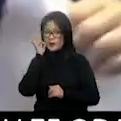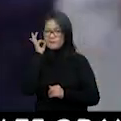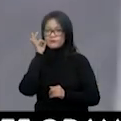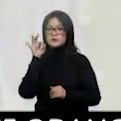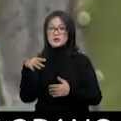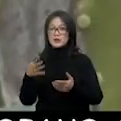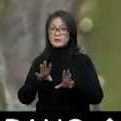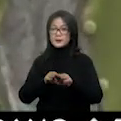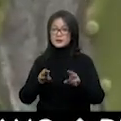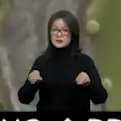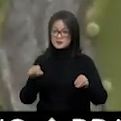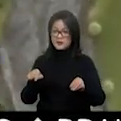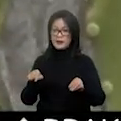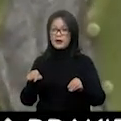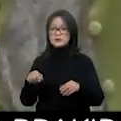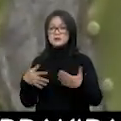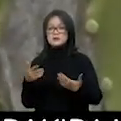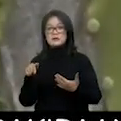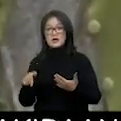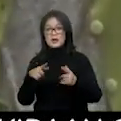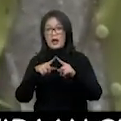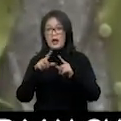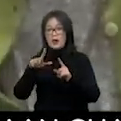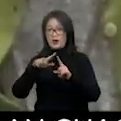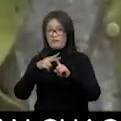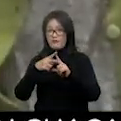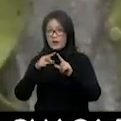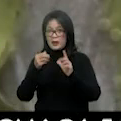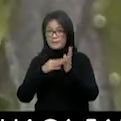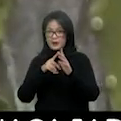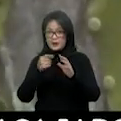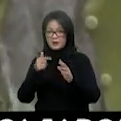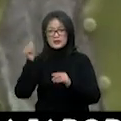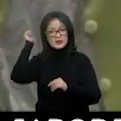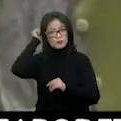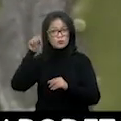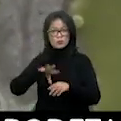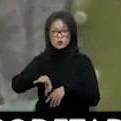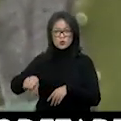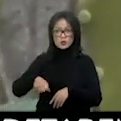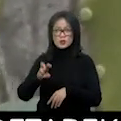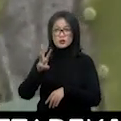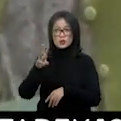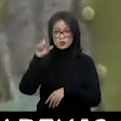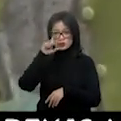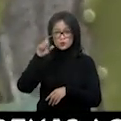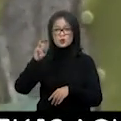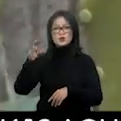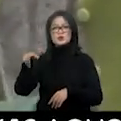karyawati. Ibu saya telah melakukan pencurian 3 buah coklat dan 2 buah shampoo. Telah melakukan pengancaman